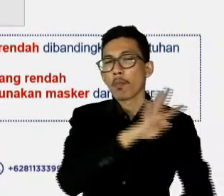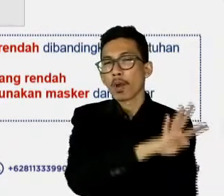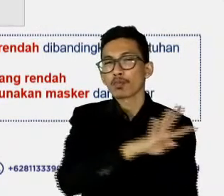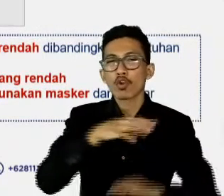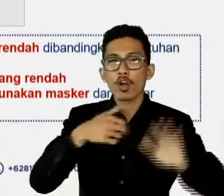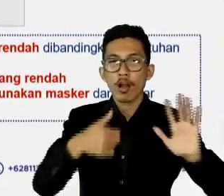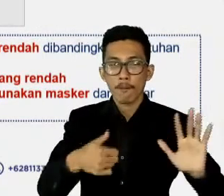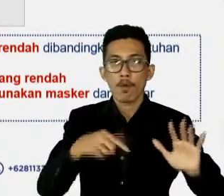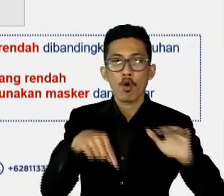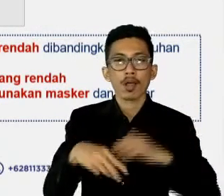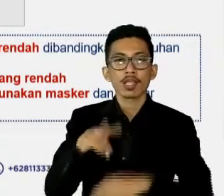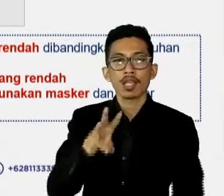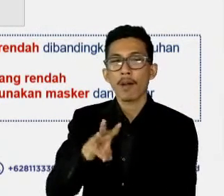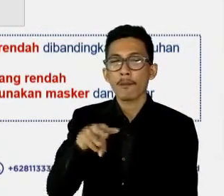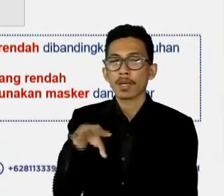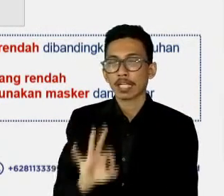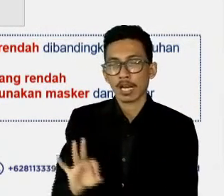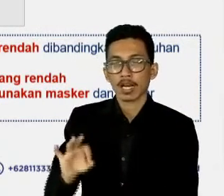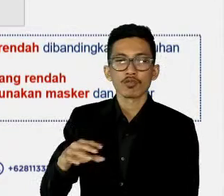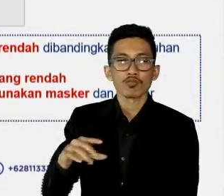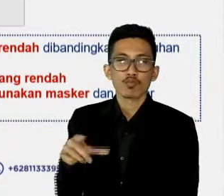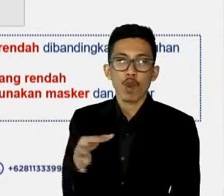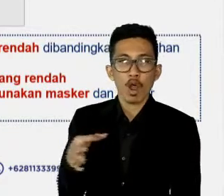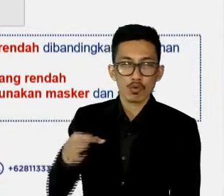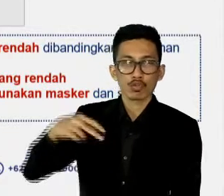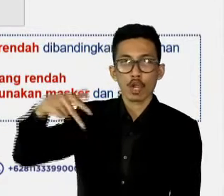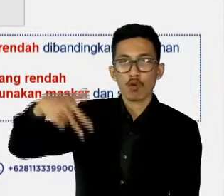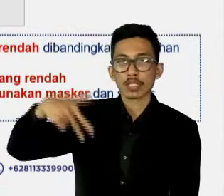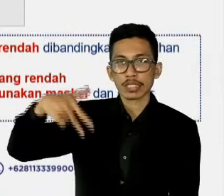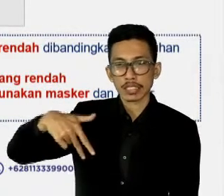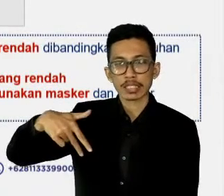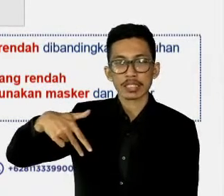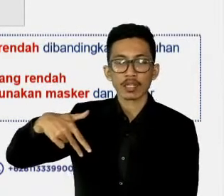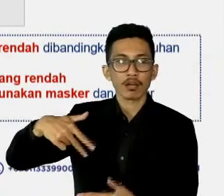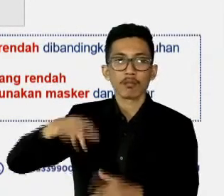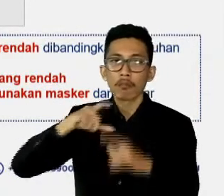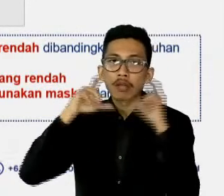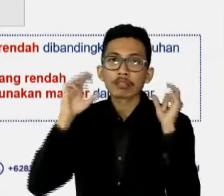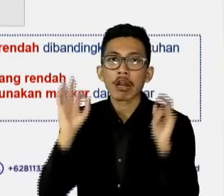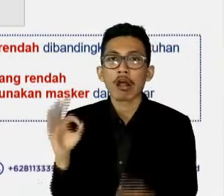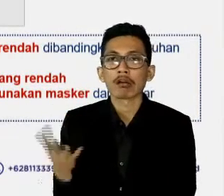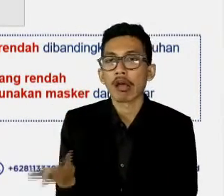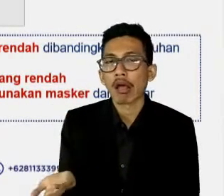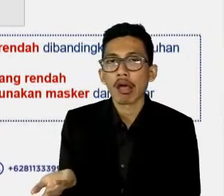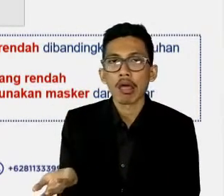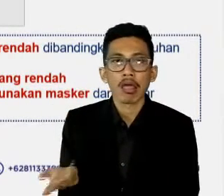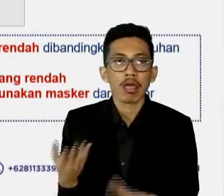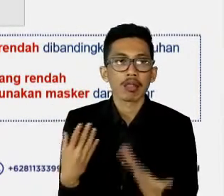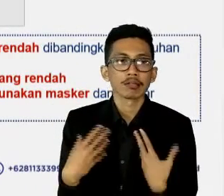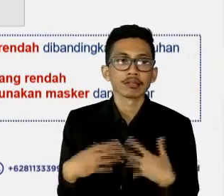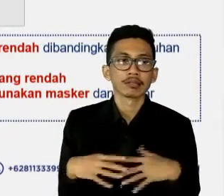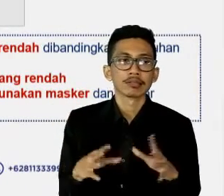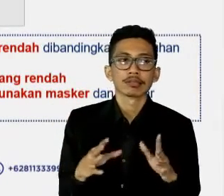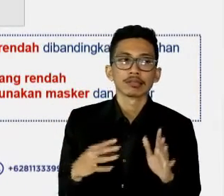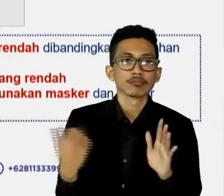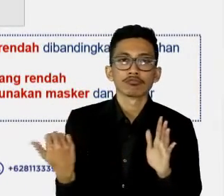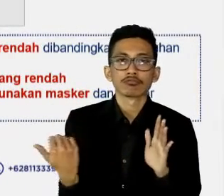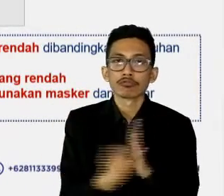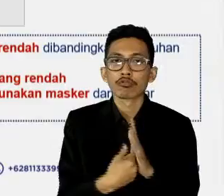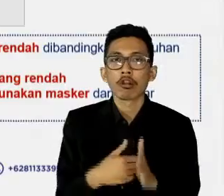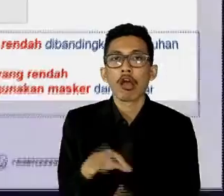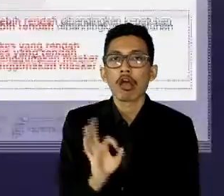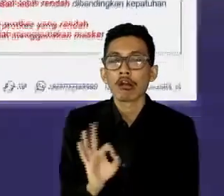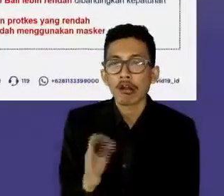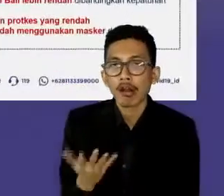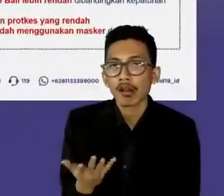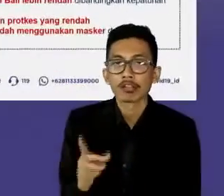46,39% kelurahan dan desa yang ada di Pulau Sulawesi dengan yang kepatuhan menggunakan masker rendah. Ya, betul. Kemudian jaga jarak